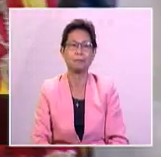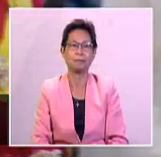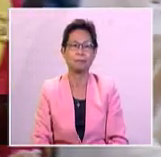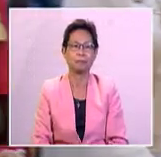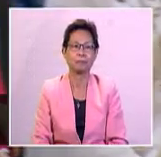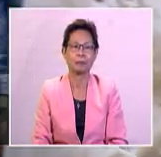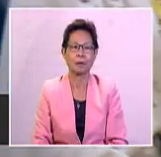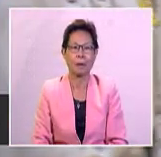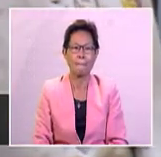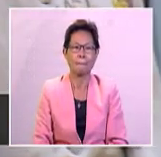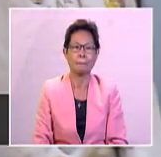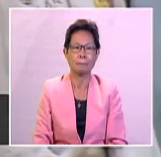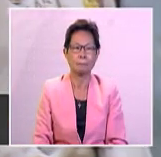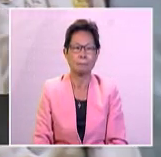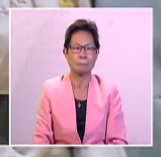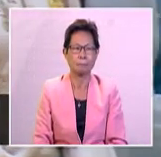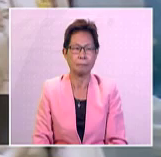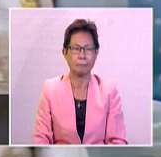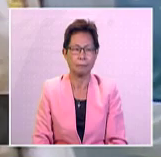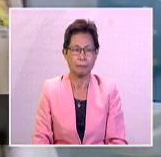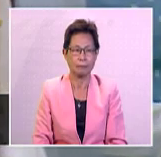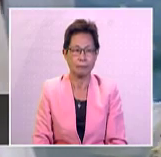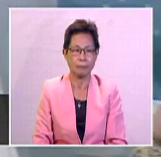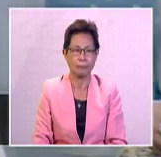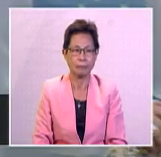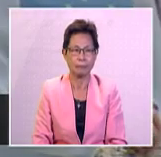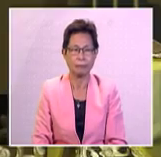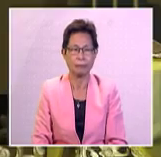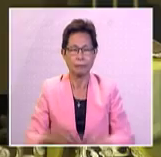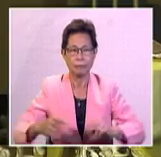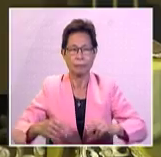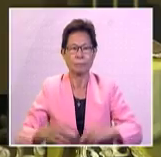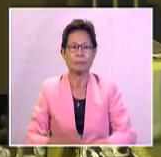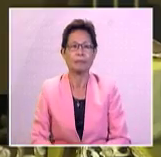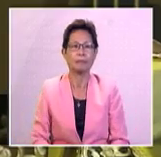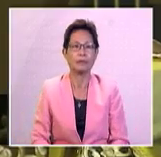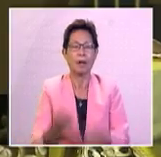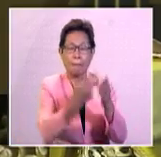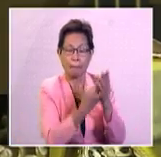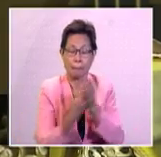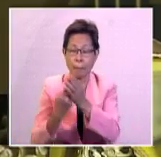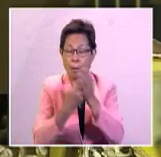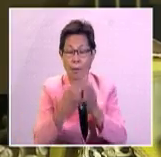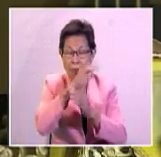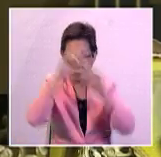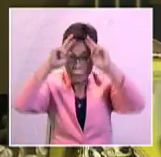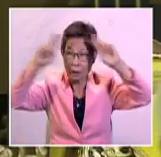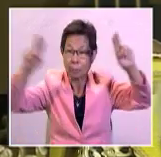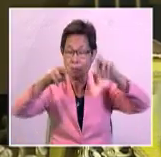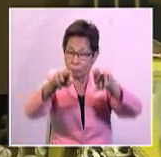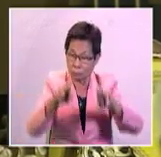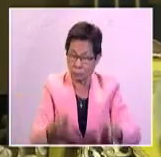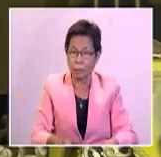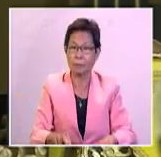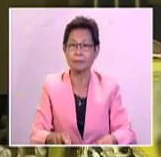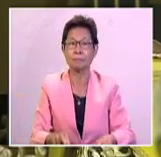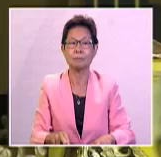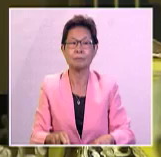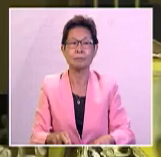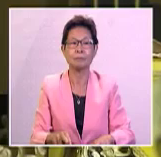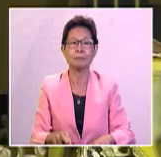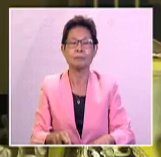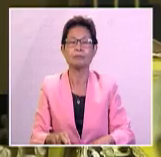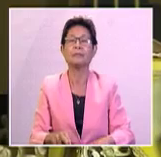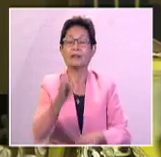Dalam hal ini, aspek-aspek peningkatan kecekapan perpaduan dan keharmonian rakyat